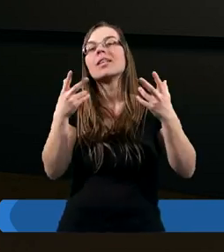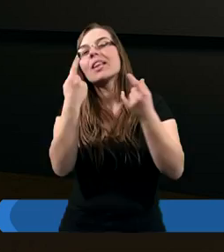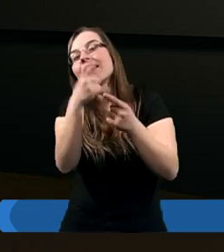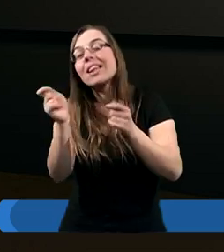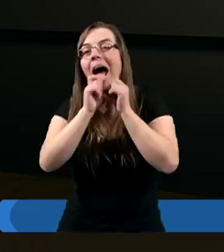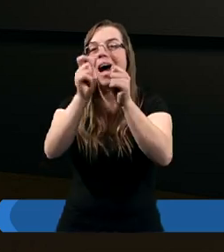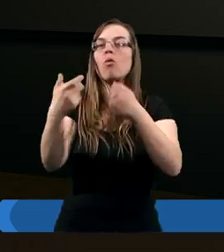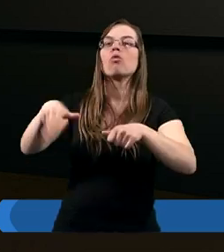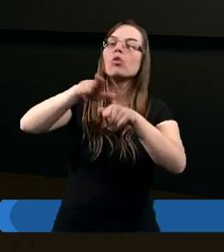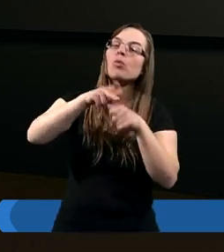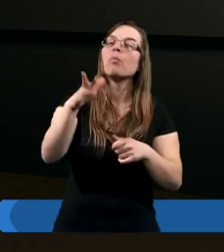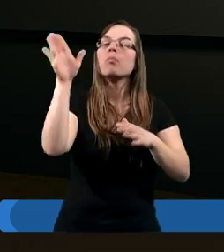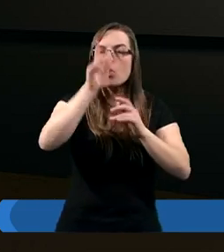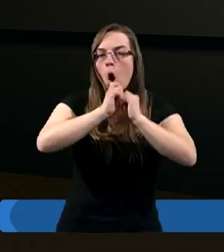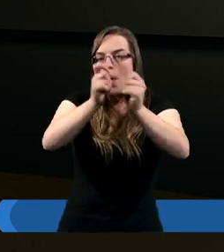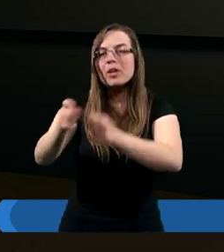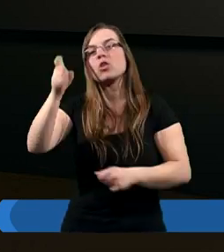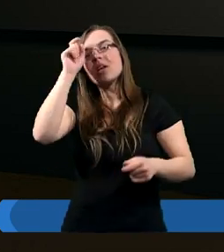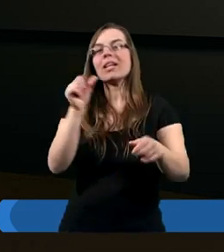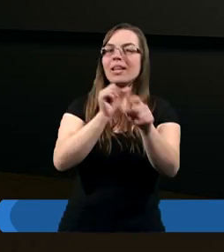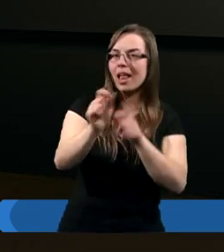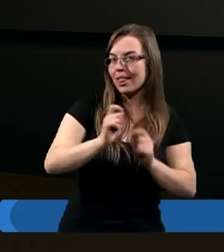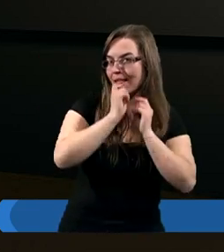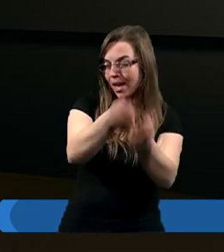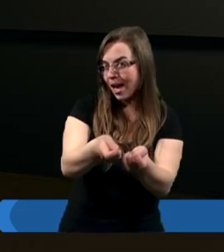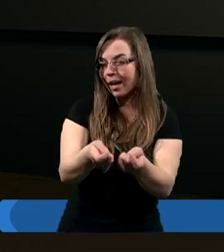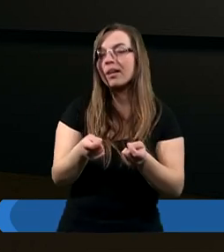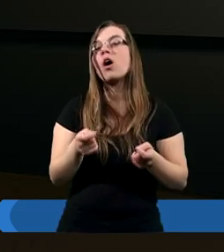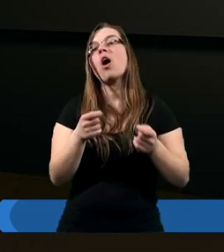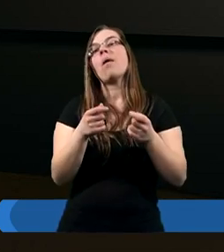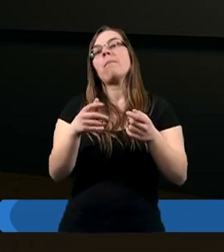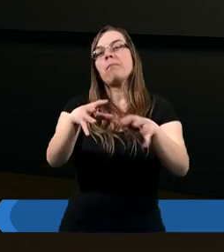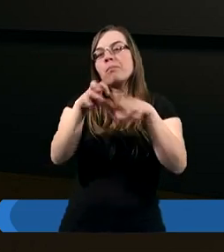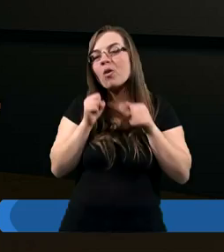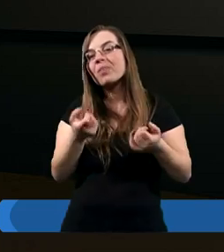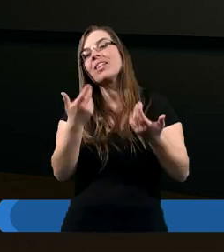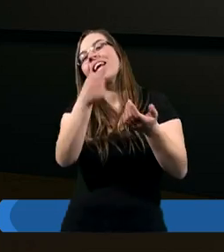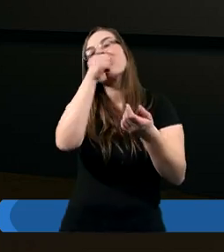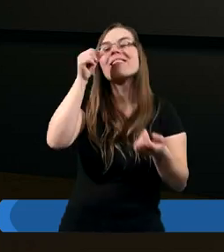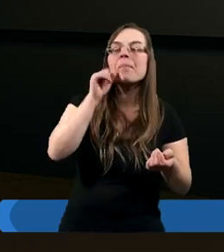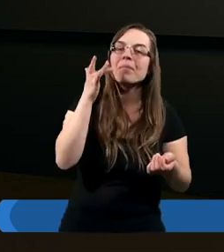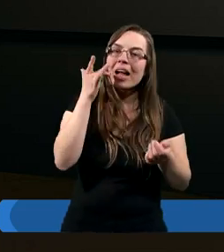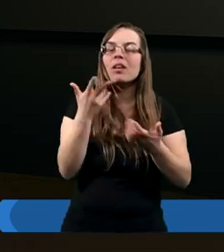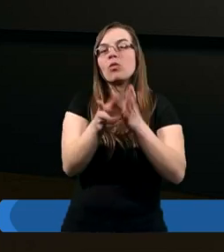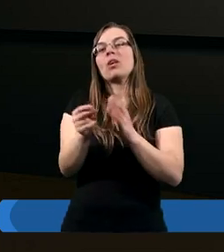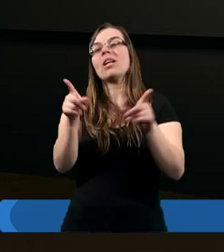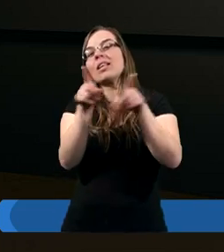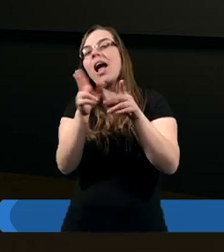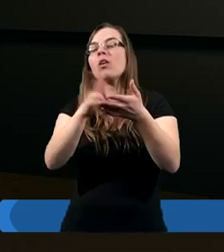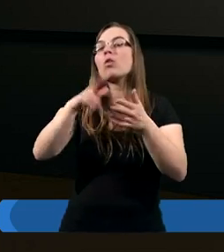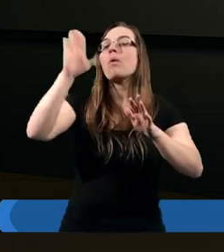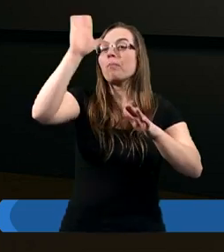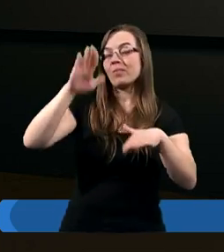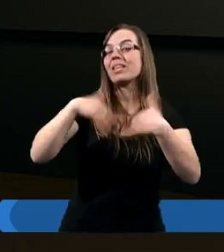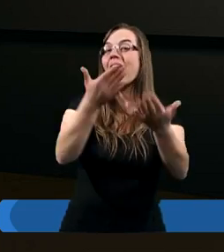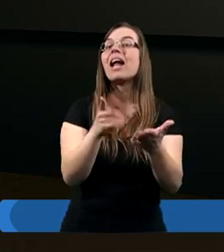Jednym z darów, którym Bóg obdarzył człowieka, jest dar seksualności, tej intymności, która została przez